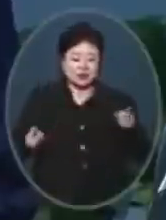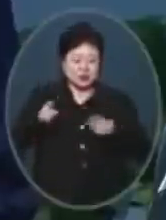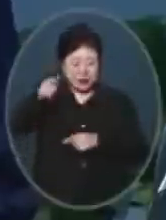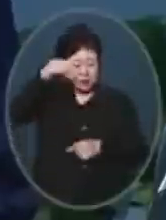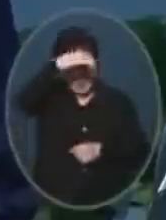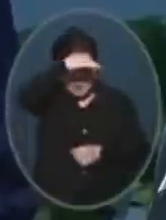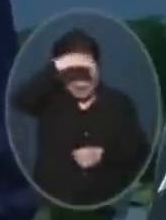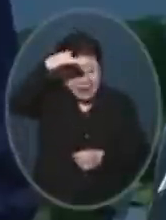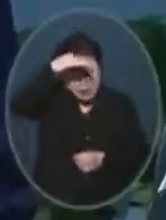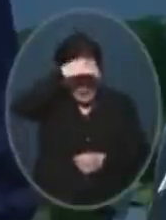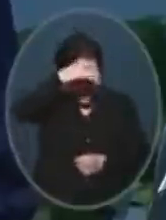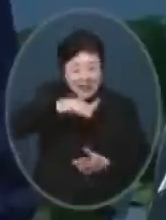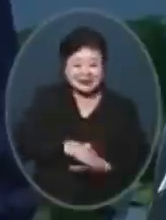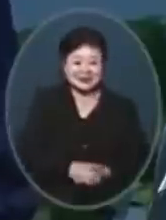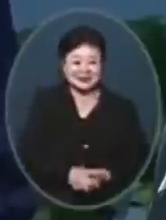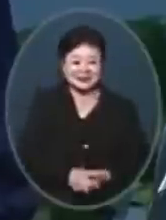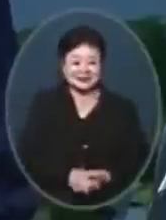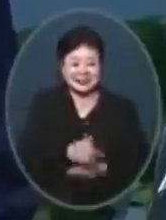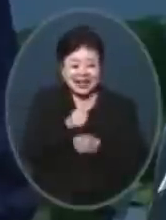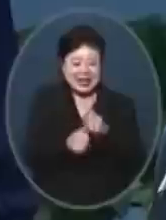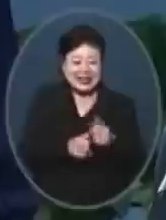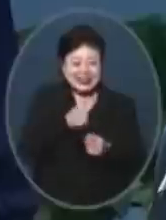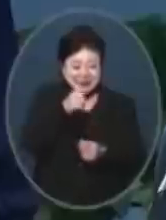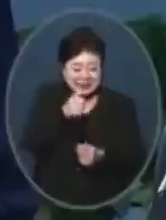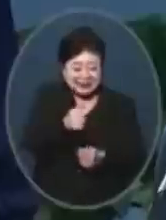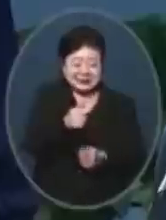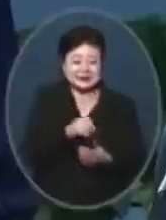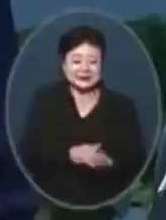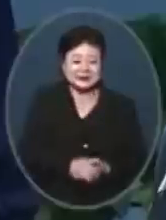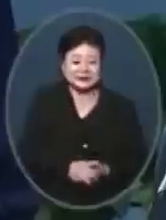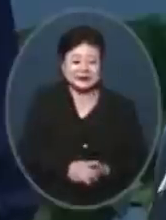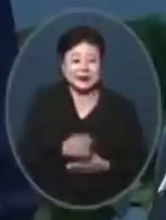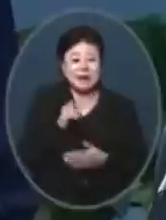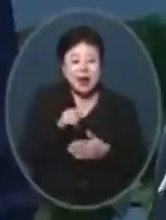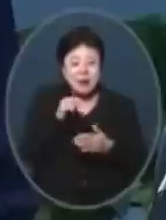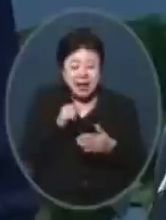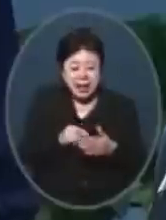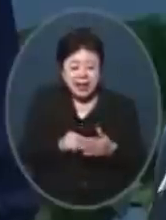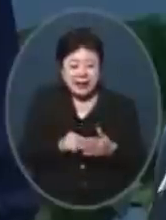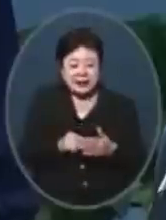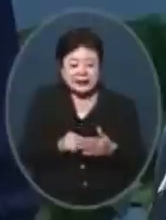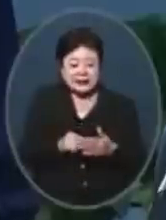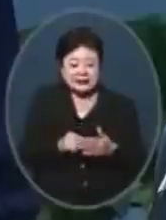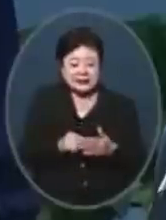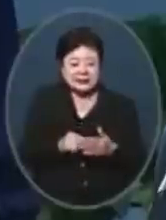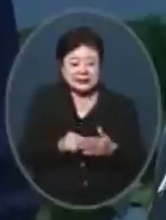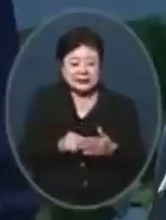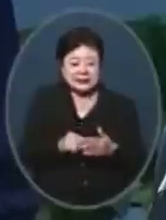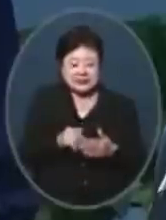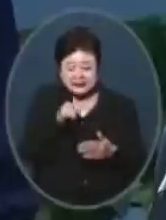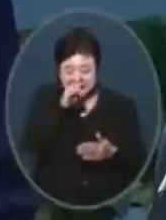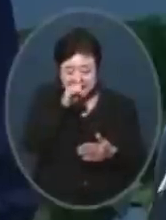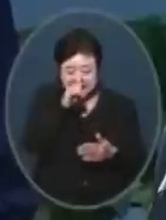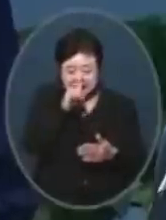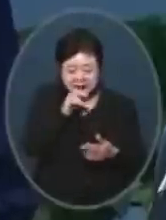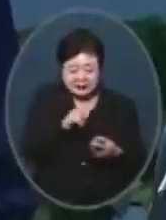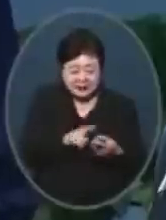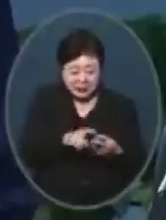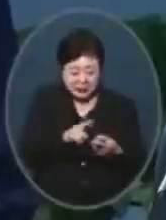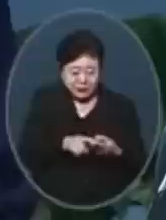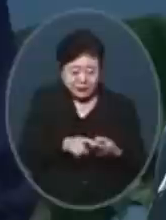동서남북을 바라보라. 하나님이 마음에 이끄는 대로